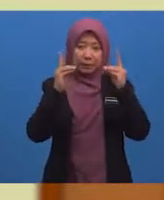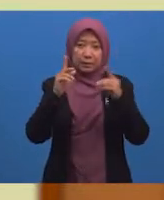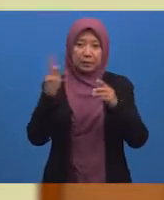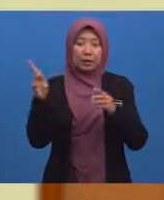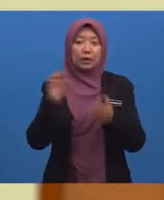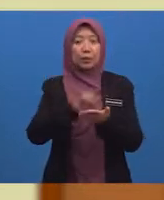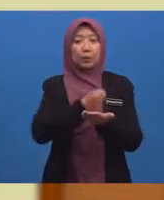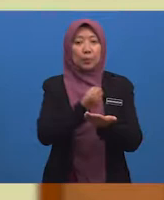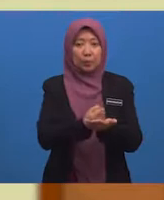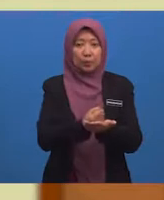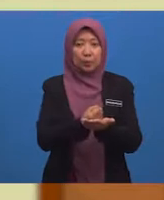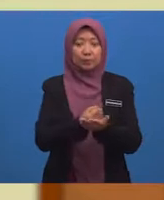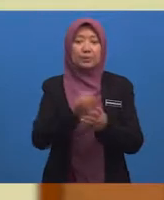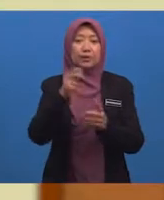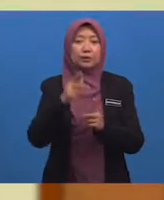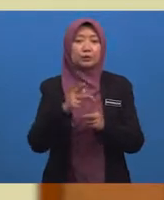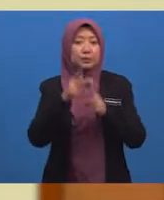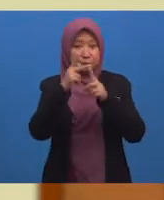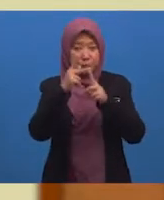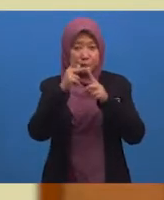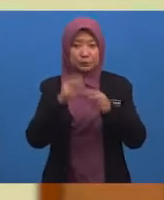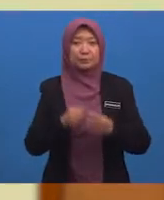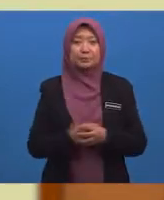umum dan pendidikan secara khusus.